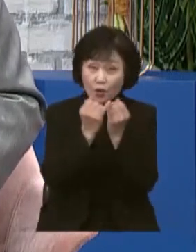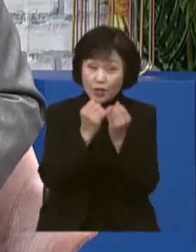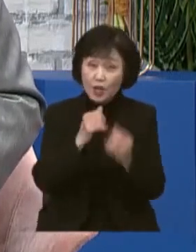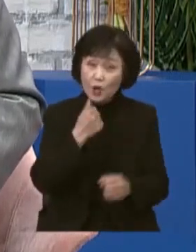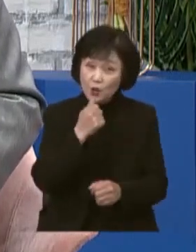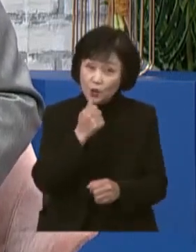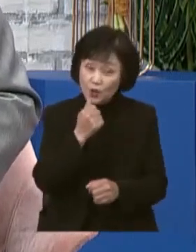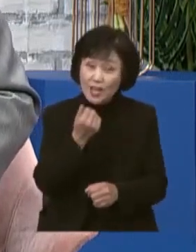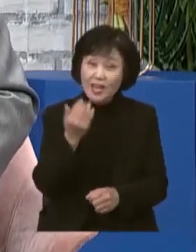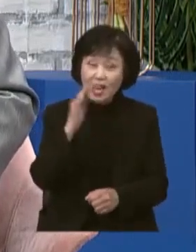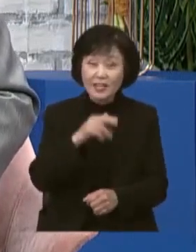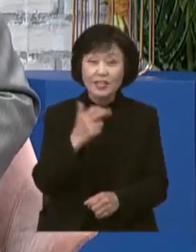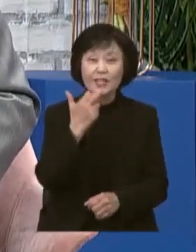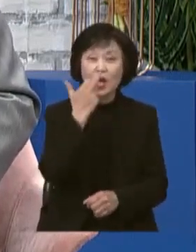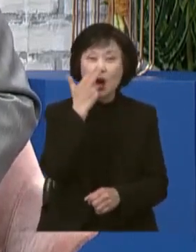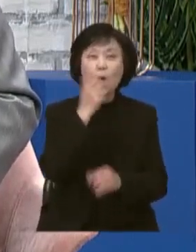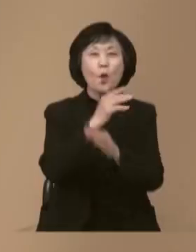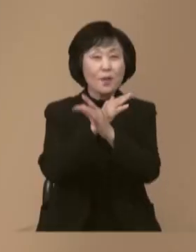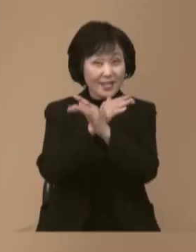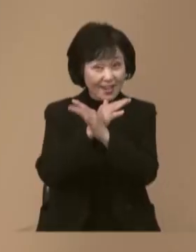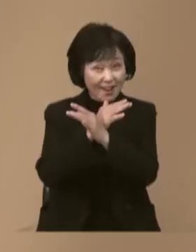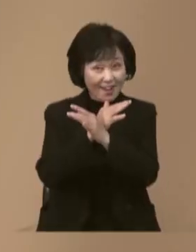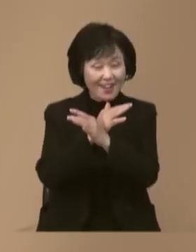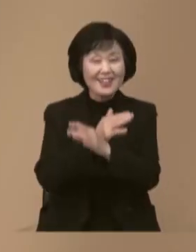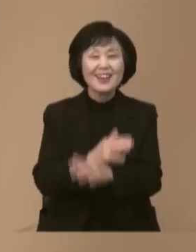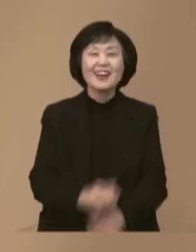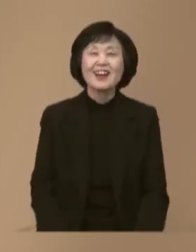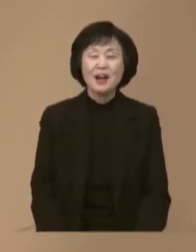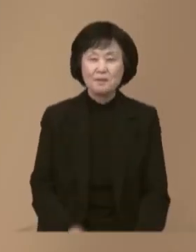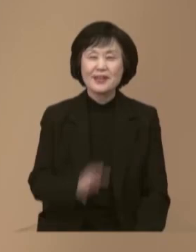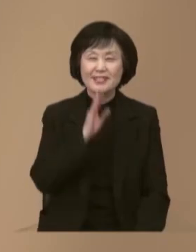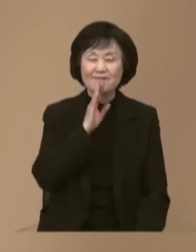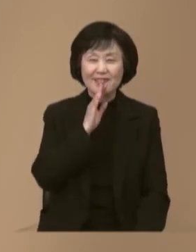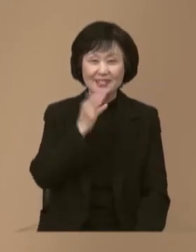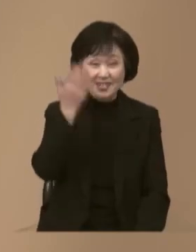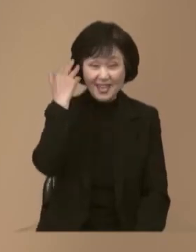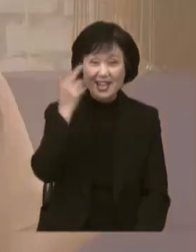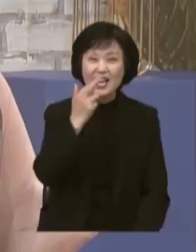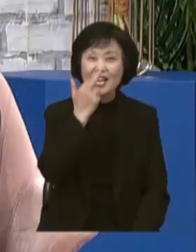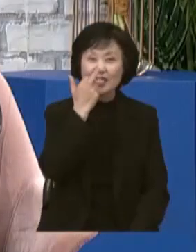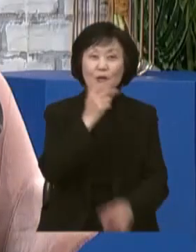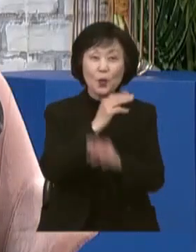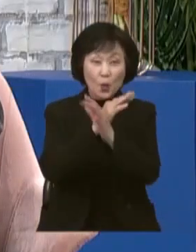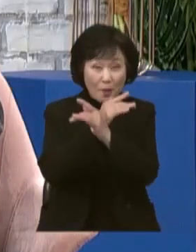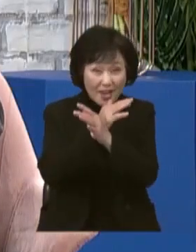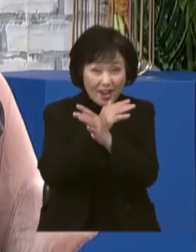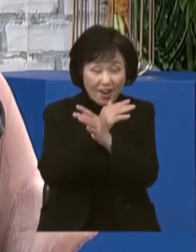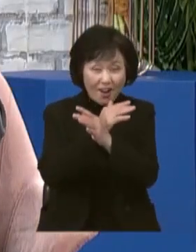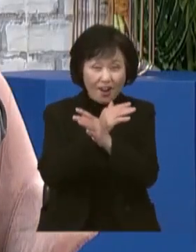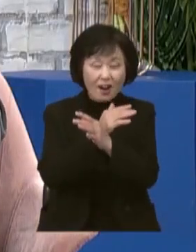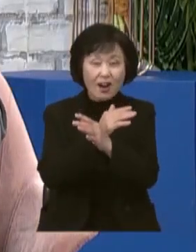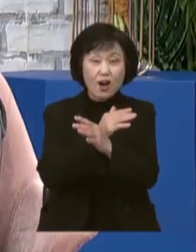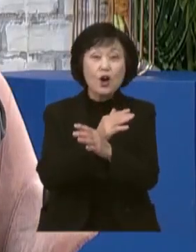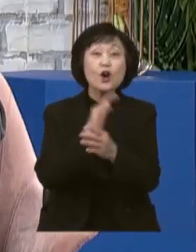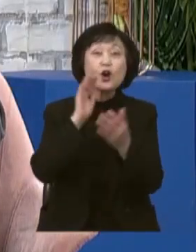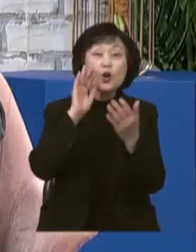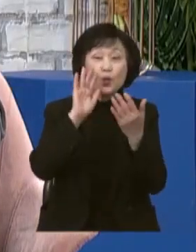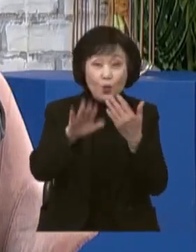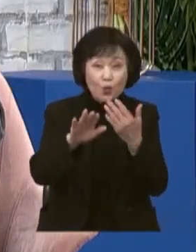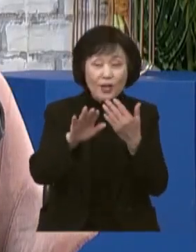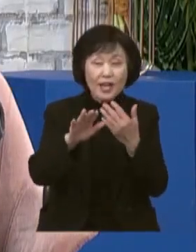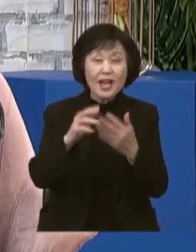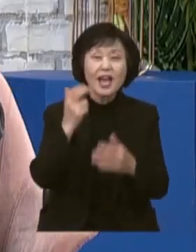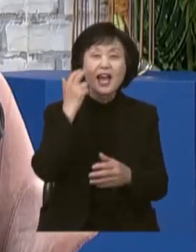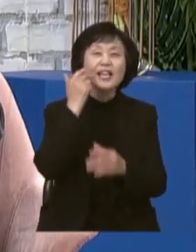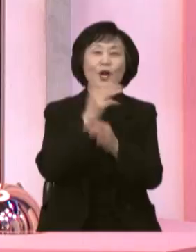사진을 몇 장을 보여드릴 텐데. 네. 이게 걸그룹이라 그래도 아니 이게 몇 살 때예요?